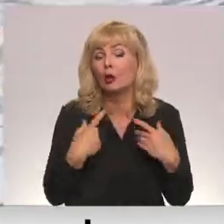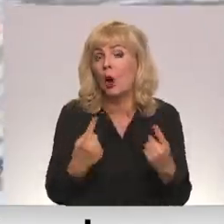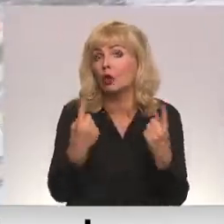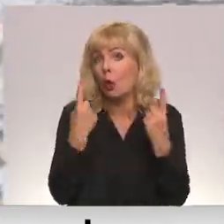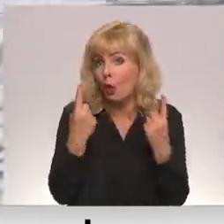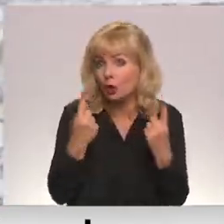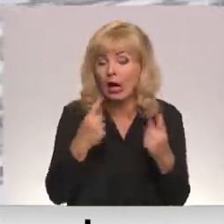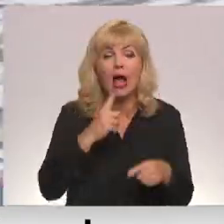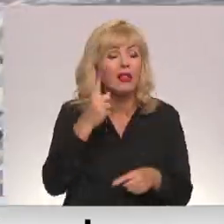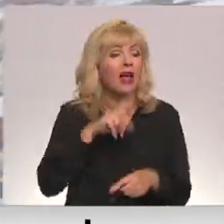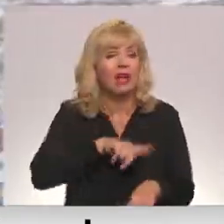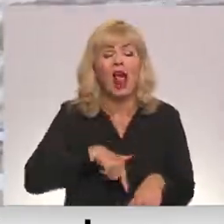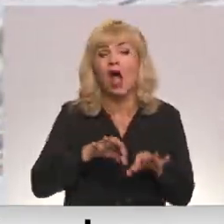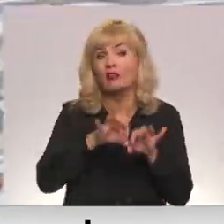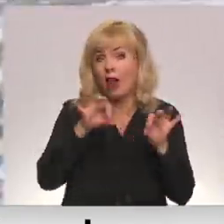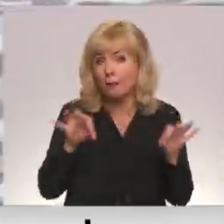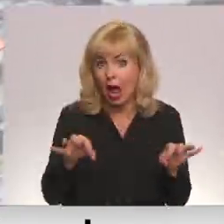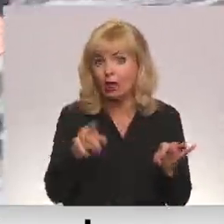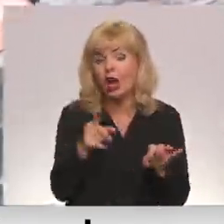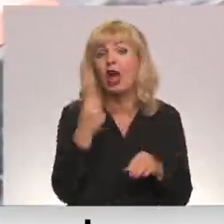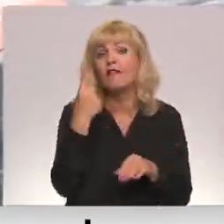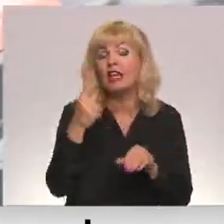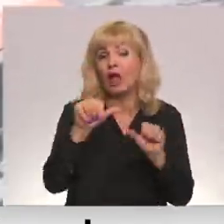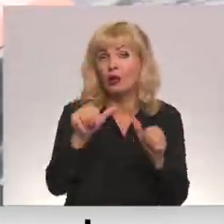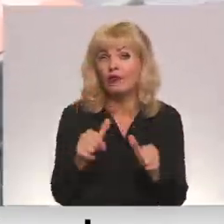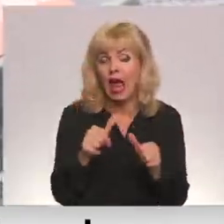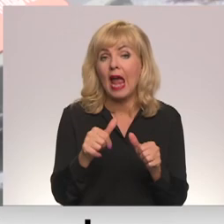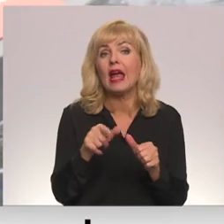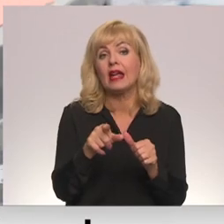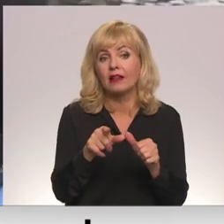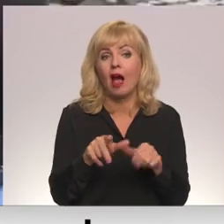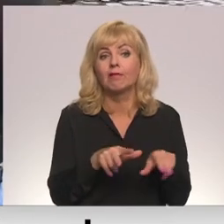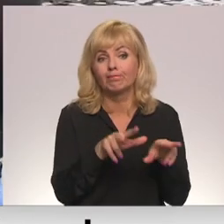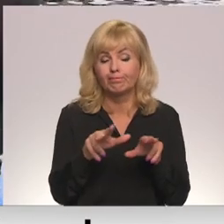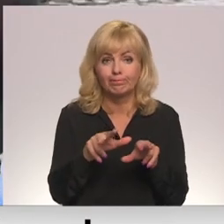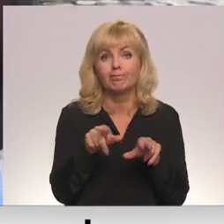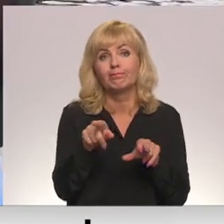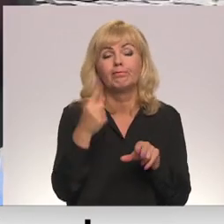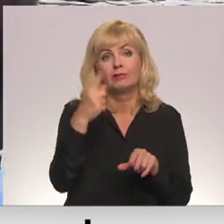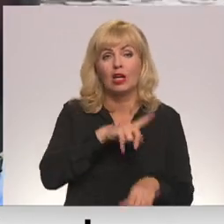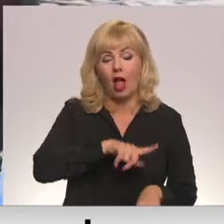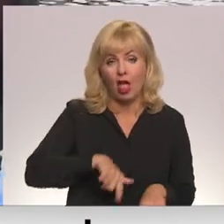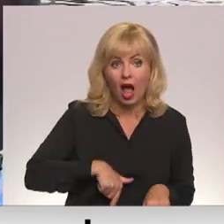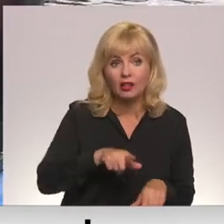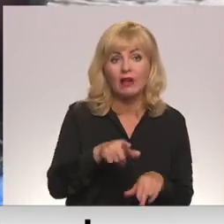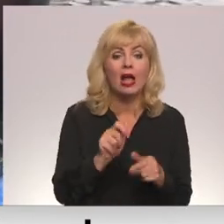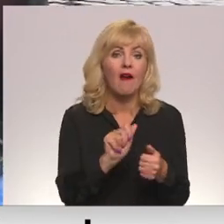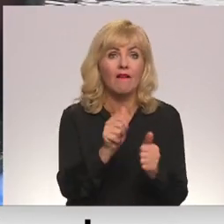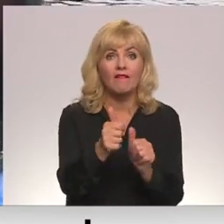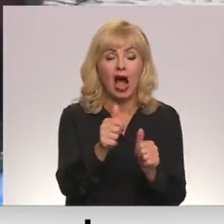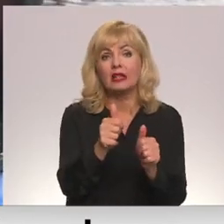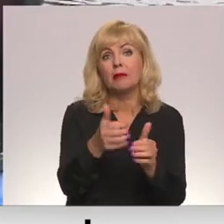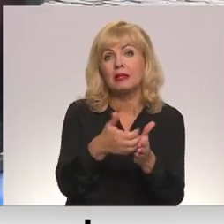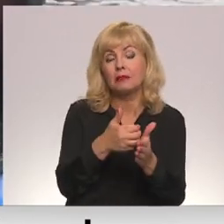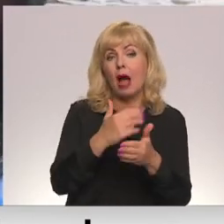tikai Latvijas mērogā, bet šī ir vienīgā šāda tipa iekārta visā Baltijā. Autonomā peldlīdzekļa vadība notiek